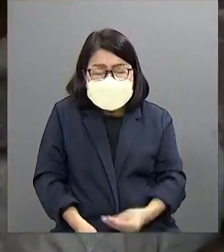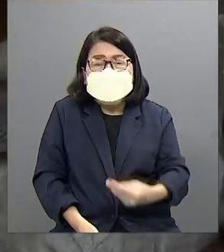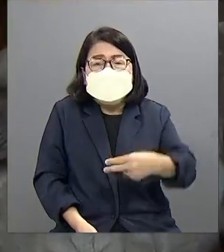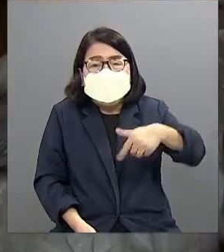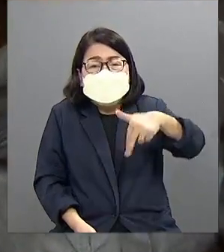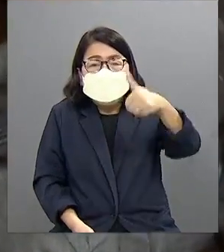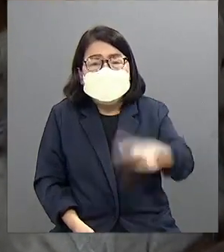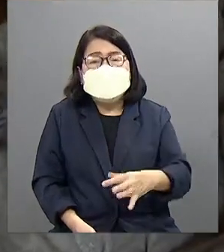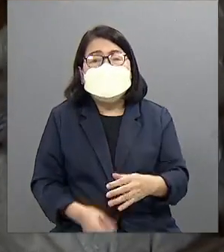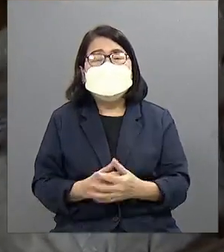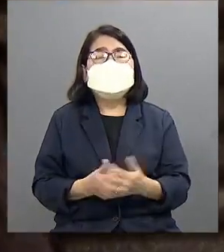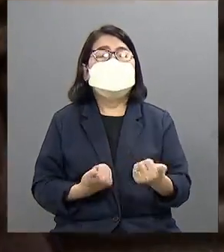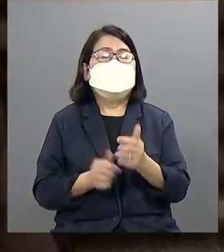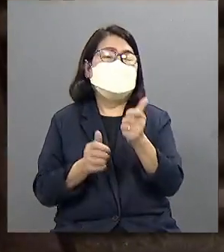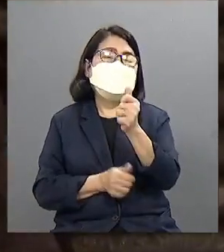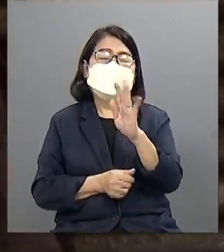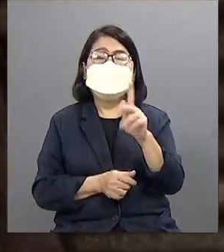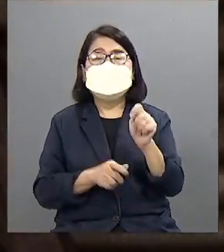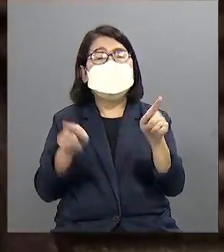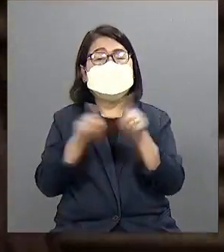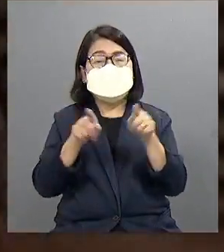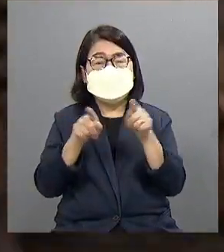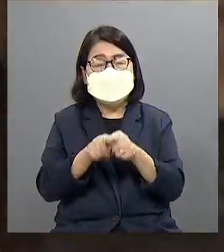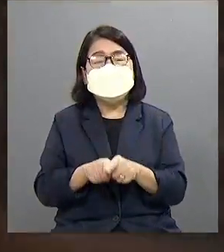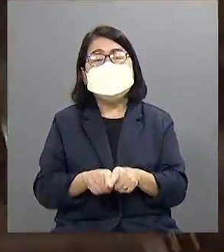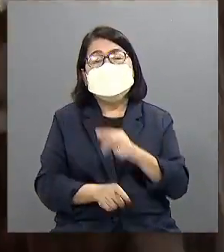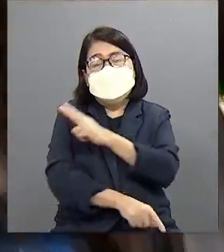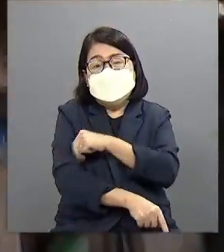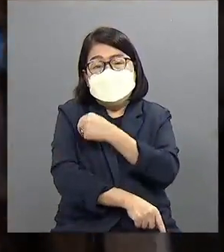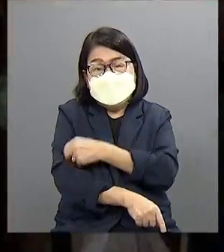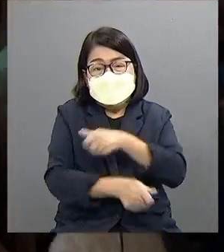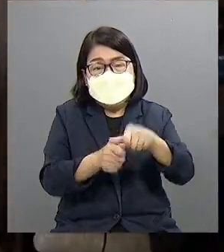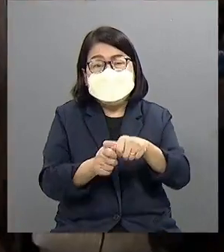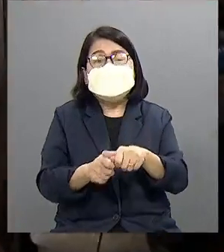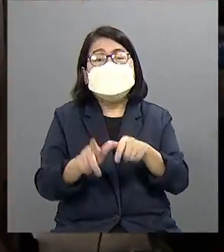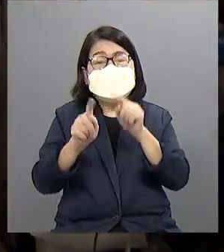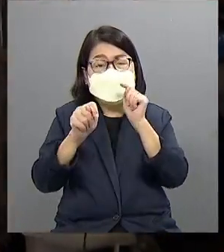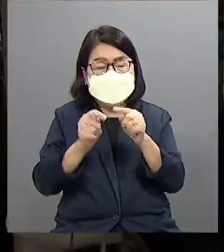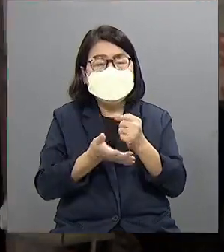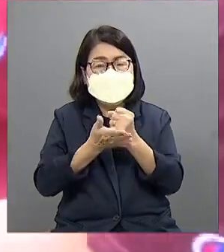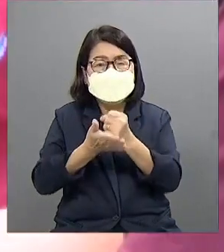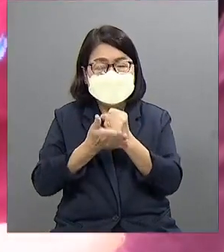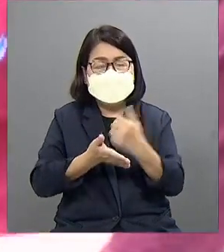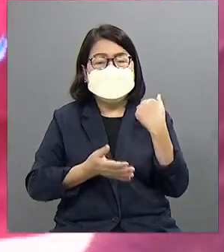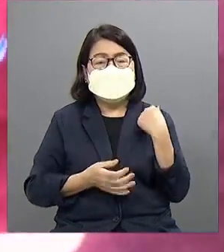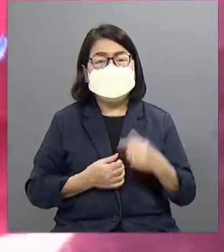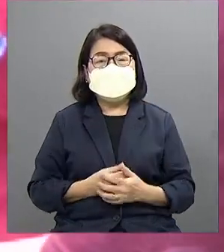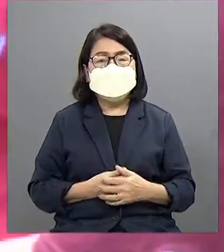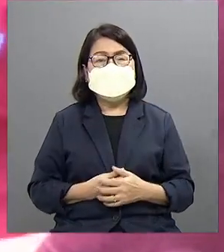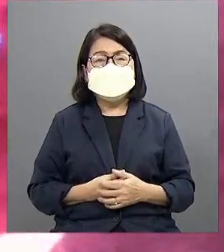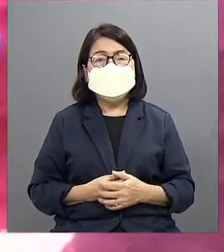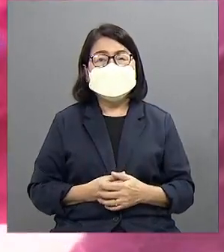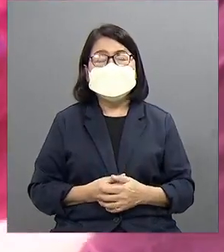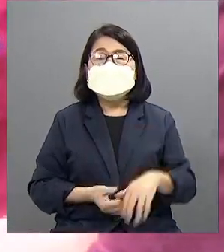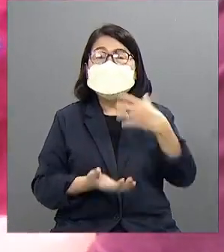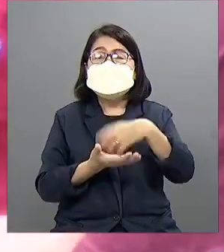ระยะนะคะเพื่อหวังจะให้ทั้งครอบครัวนี้เนี่ยกลับมาทำมาหากินกันได้อีกครั้งนึงนะคะ ของเรานะคะก็คือรายนี้เ